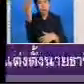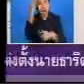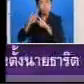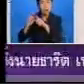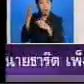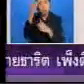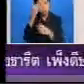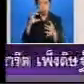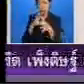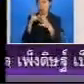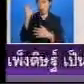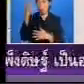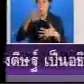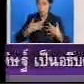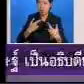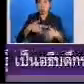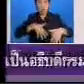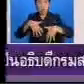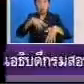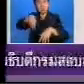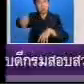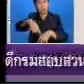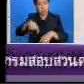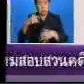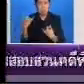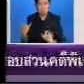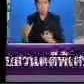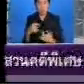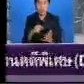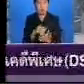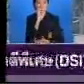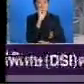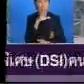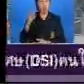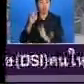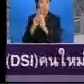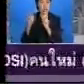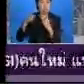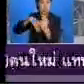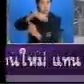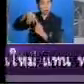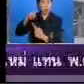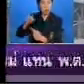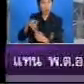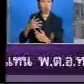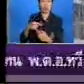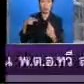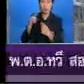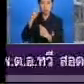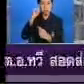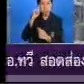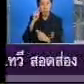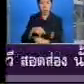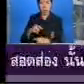มาบตาพุธ43รายนะครับมีการยื่นฟ้องคณะกรรมการสิ่งแวดล้อมแห่งชาติและหน่วยงานที่เกี่ยวข้องว่าร่วมกันออกคำสั่งโดย